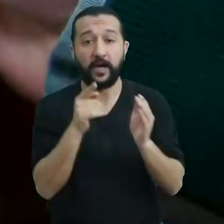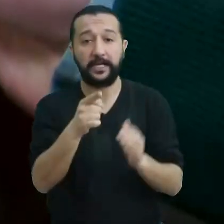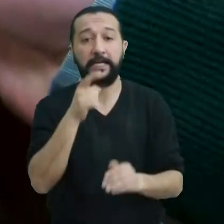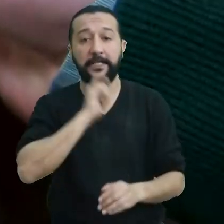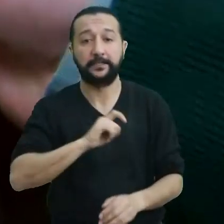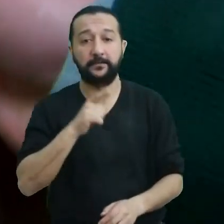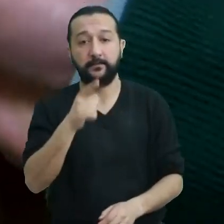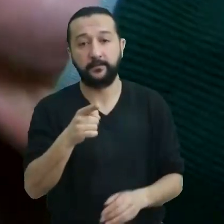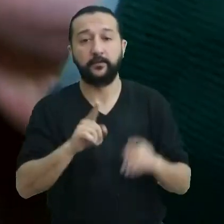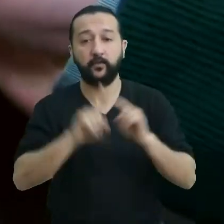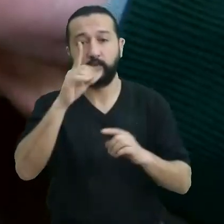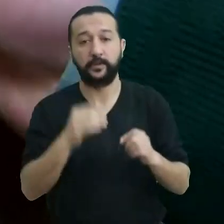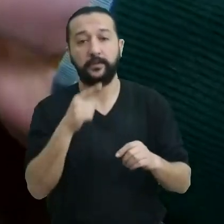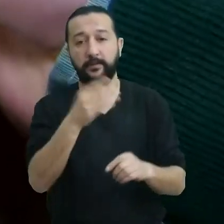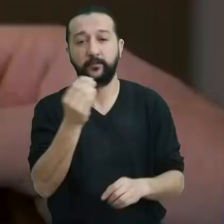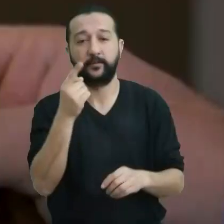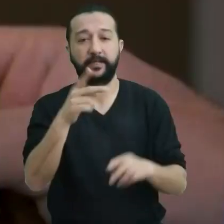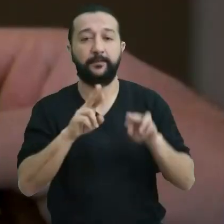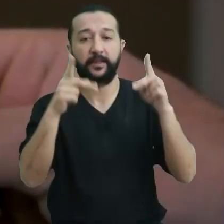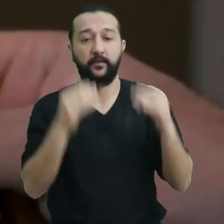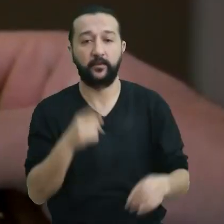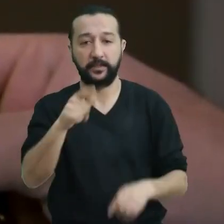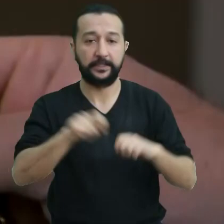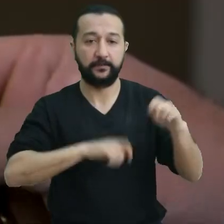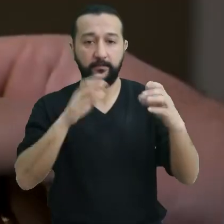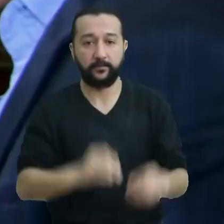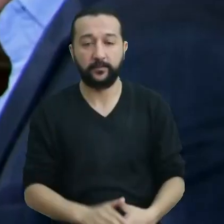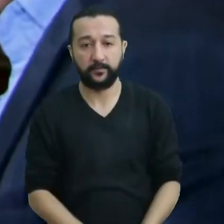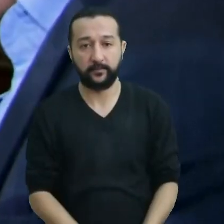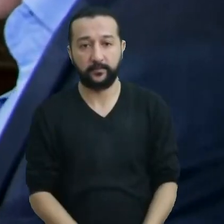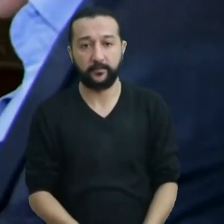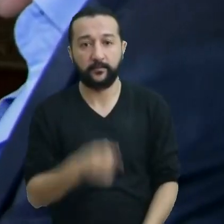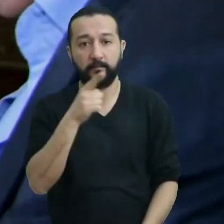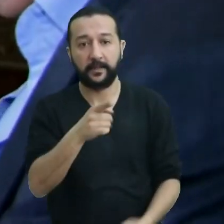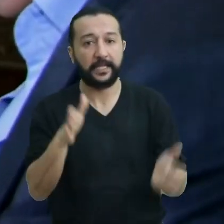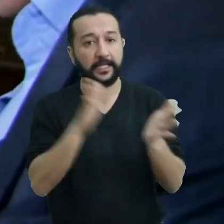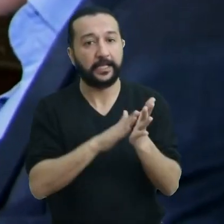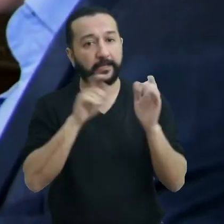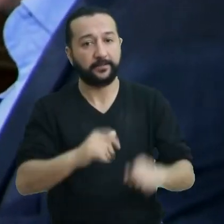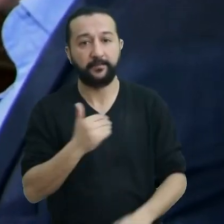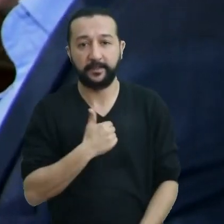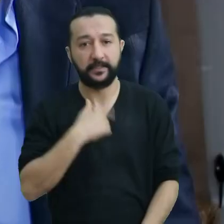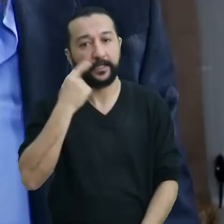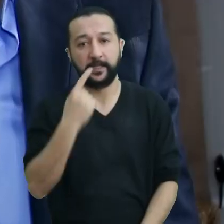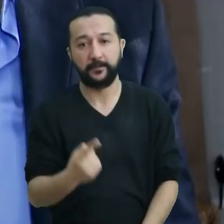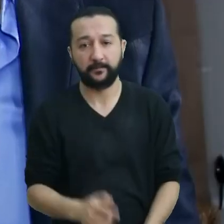kenarından, üst taraftan küçük bir parça şurada yırtılmış. Bunu yapıştıralım bence Sarp,